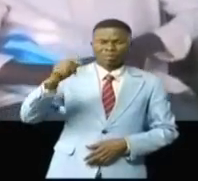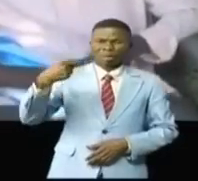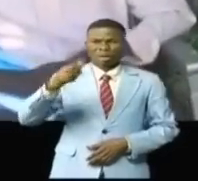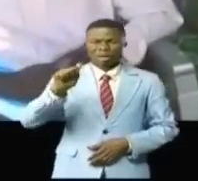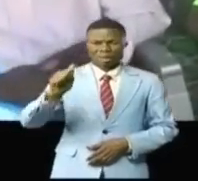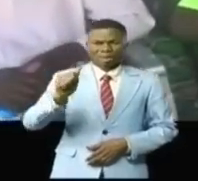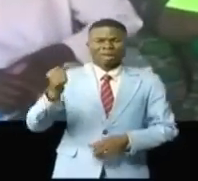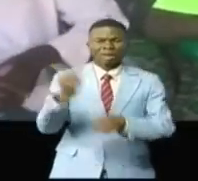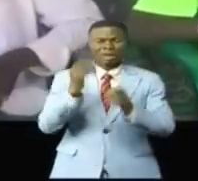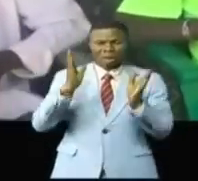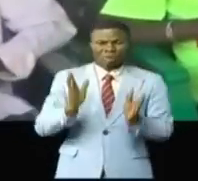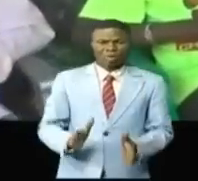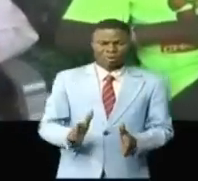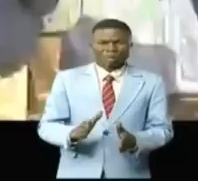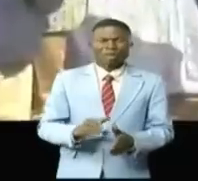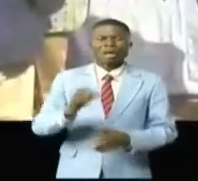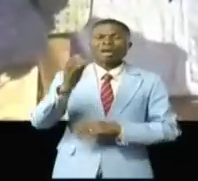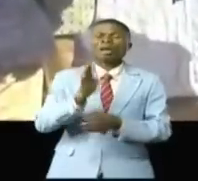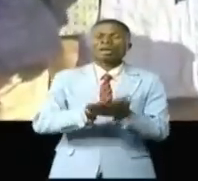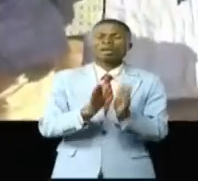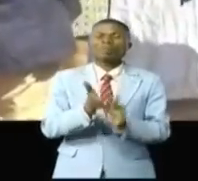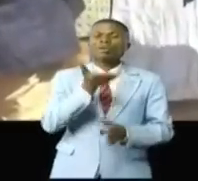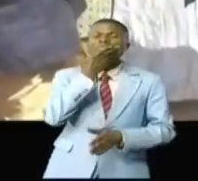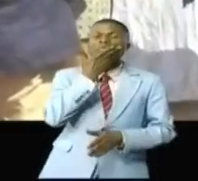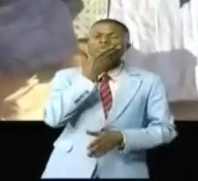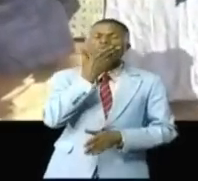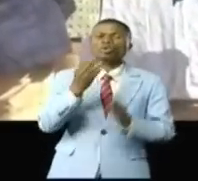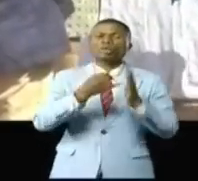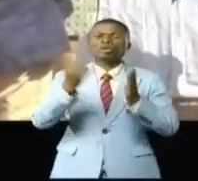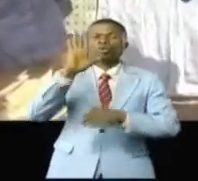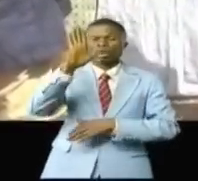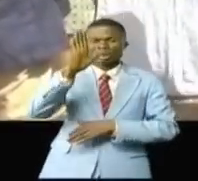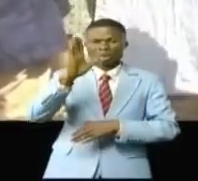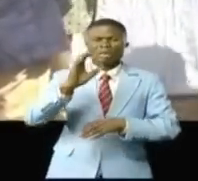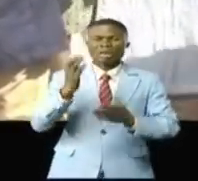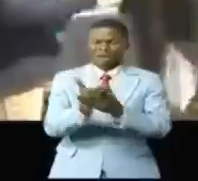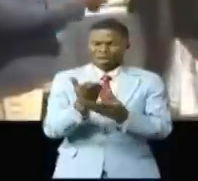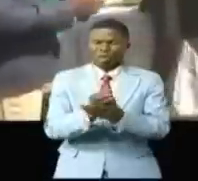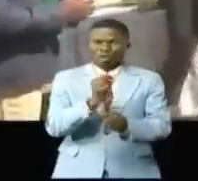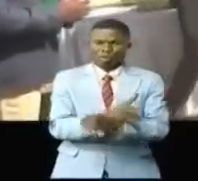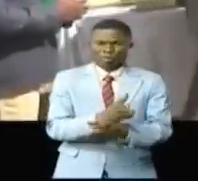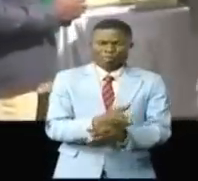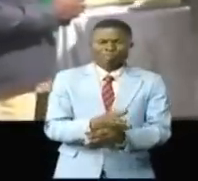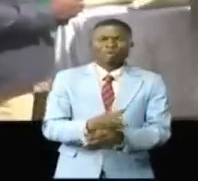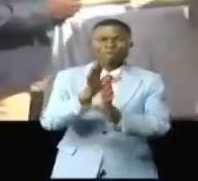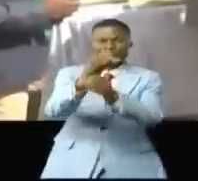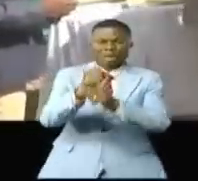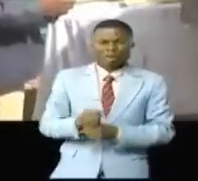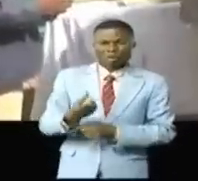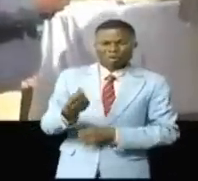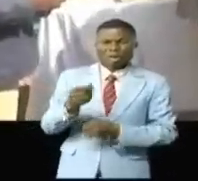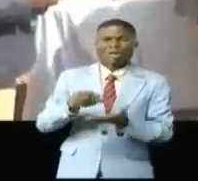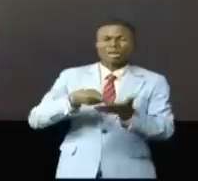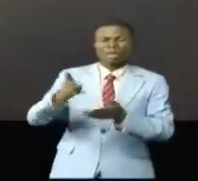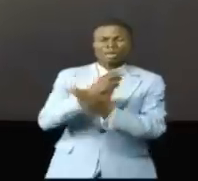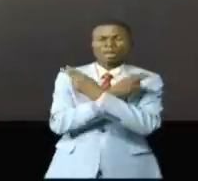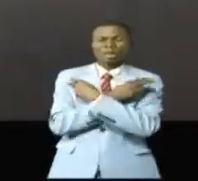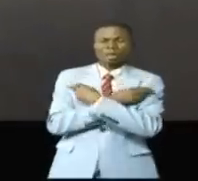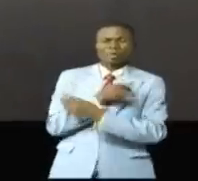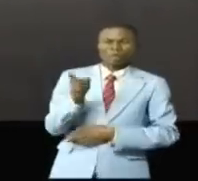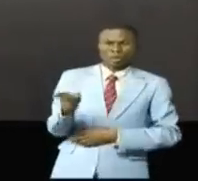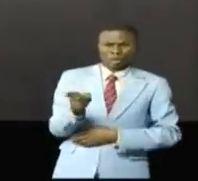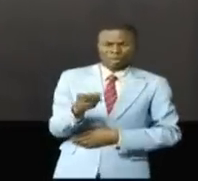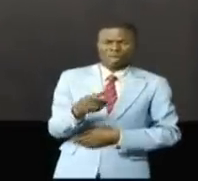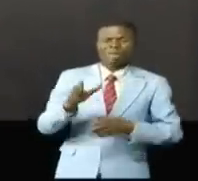s'agit des agents qui ont atteint l'âge des pensions et ayant constitué leur dossier. Les bénéficiaires de cette pension de retraite